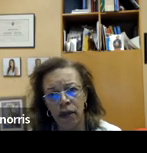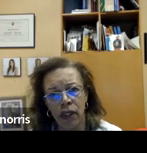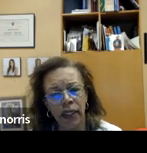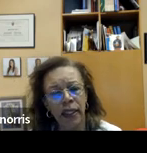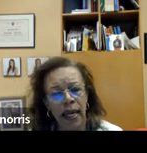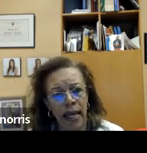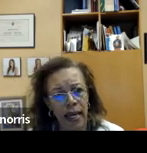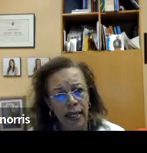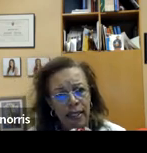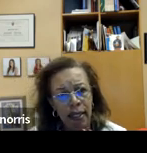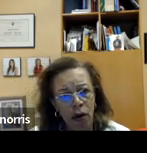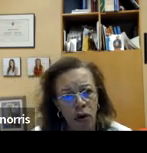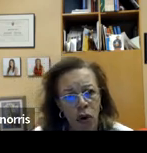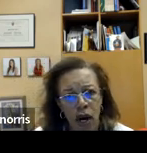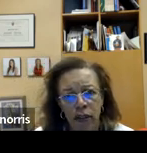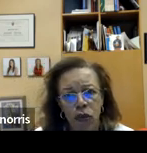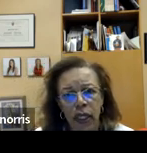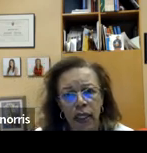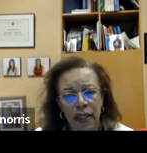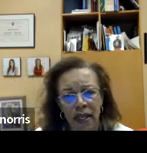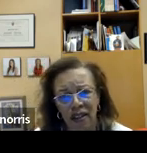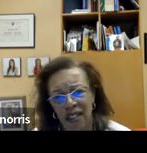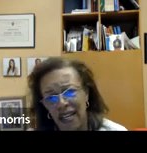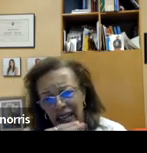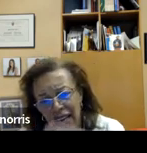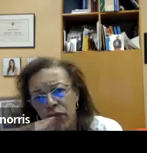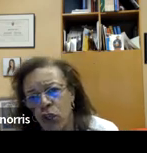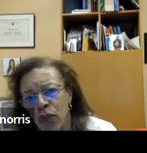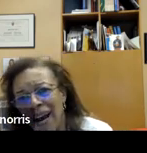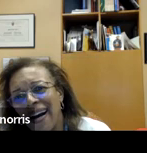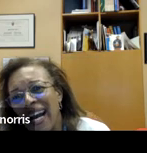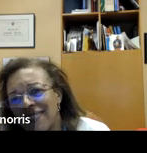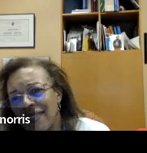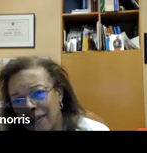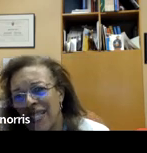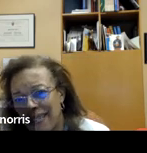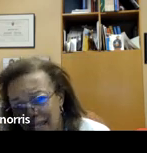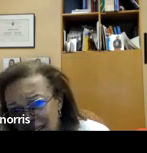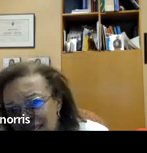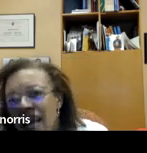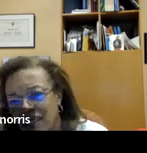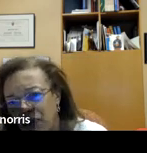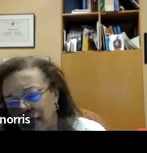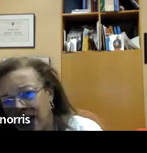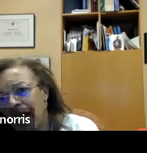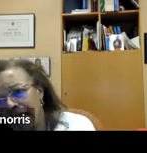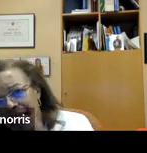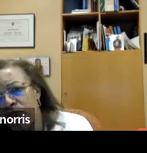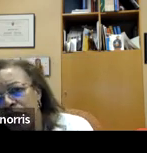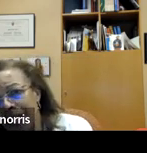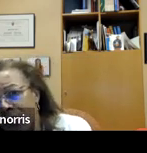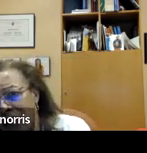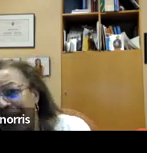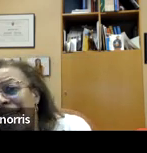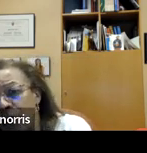des théories qui ont ensuite évolué en racisme scientifique, ce qui